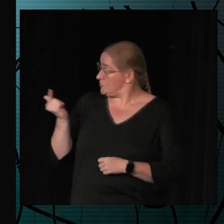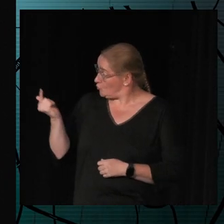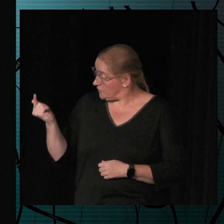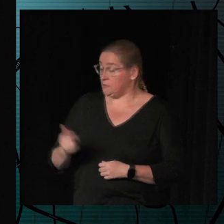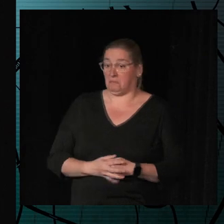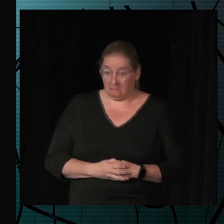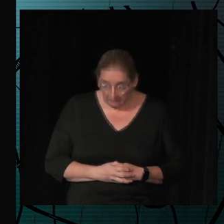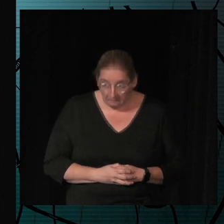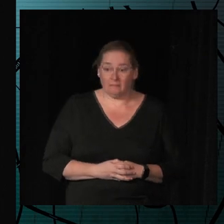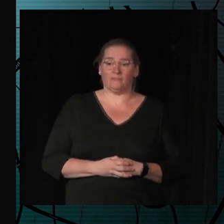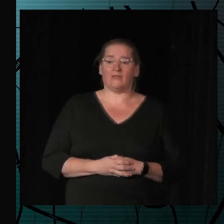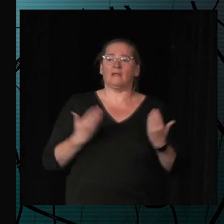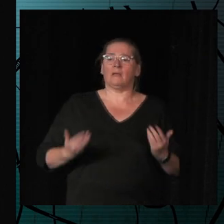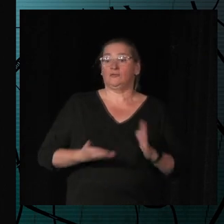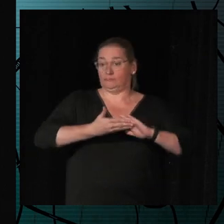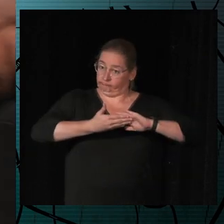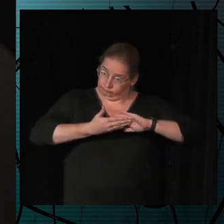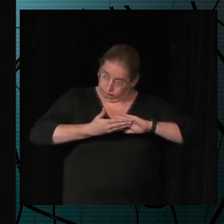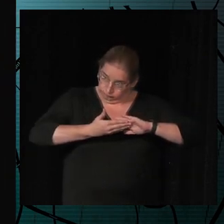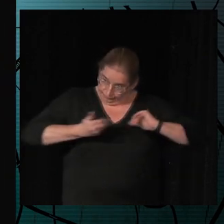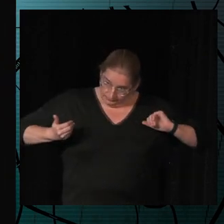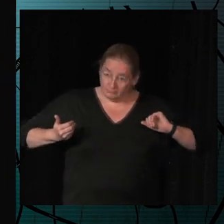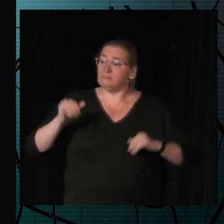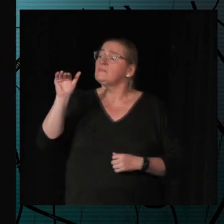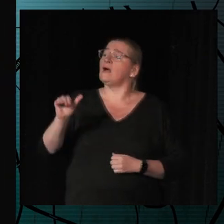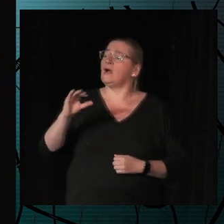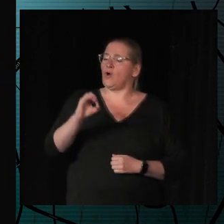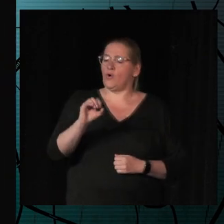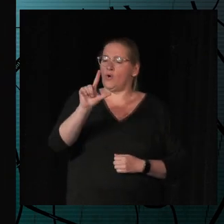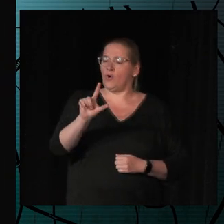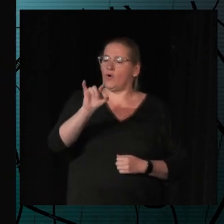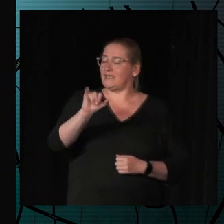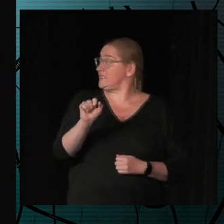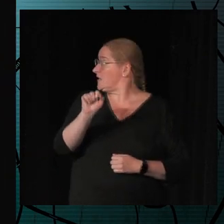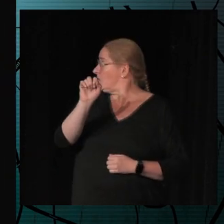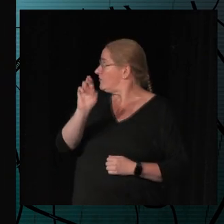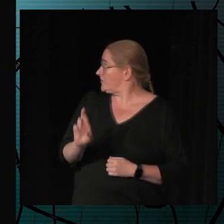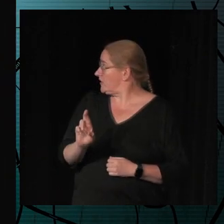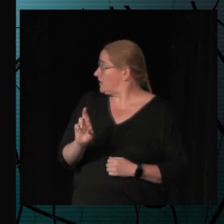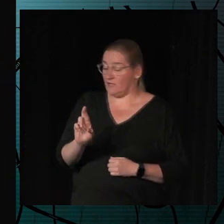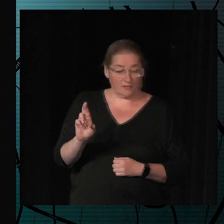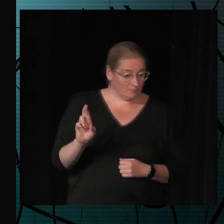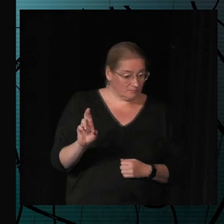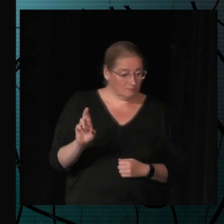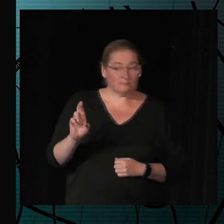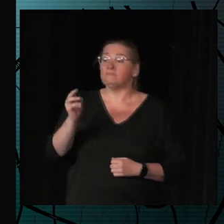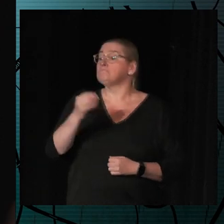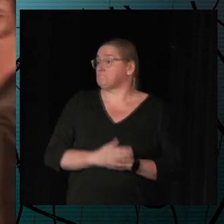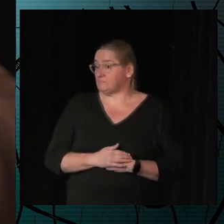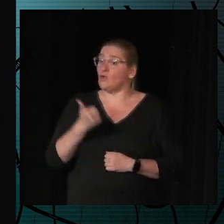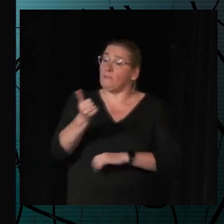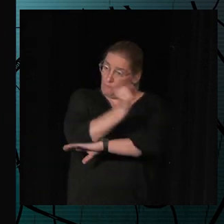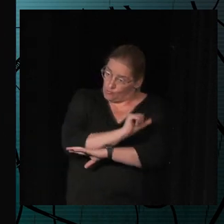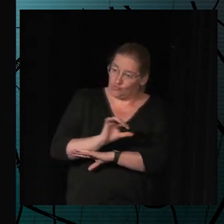alors pour animer la suite de l'après-midi j'appelle sur scène Olivier Marlas journaliste qui va animer les tableau rondes pouvez l'applaudir pendant